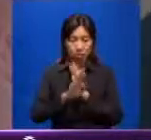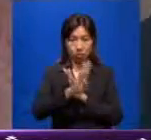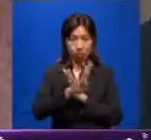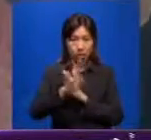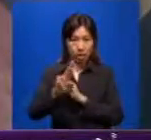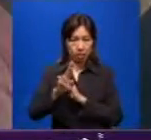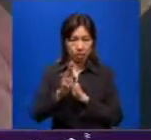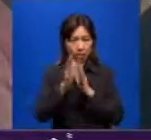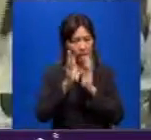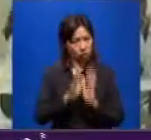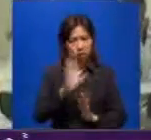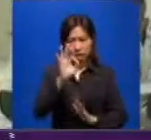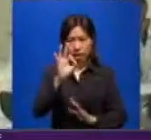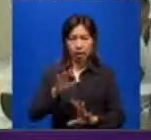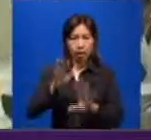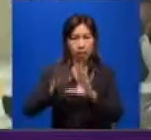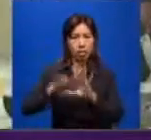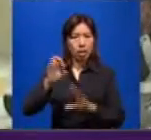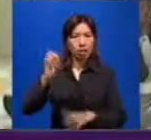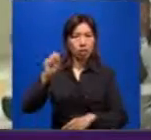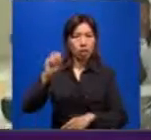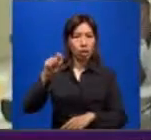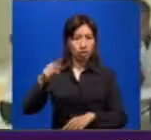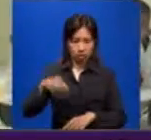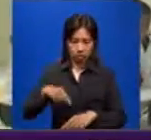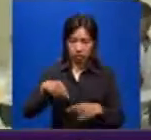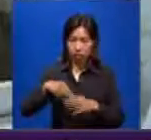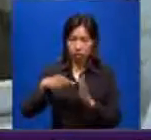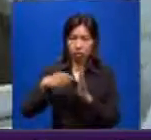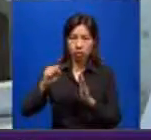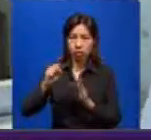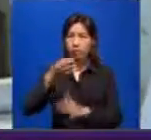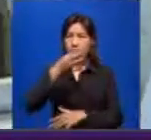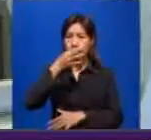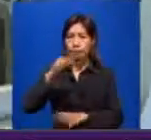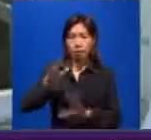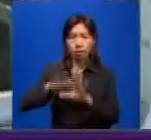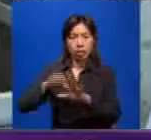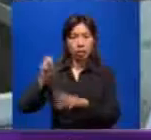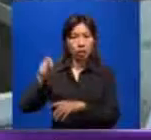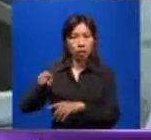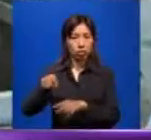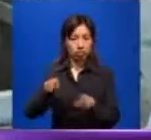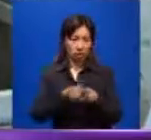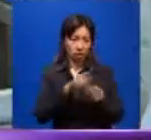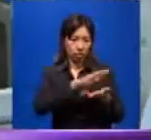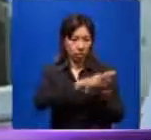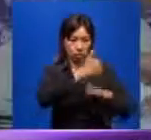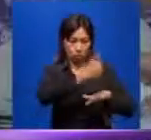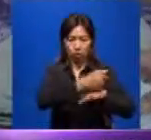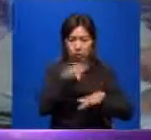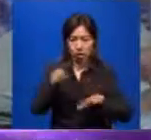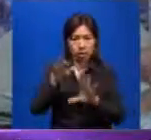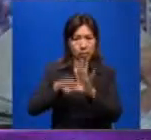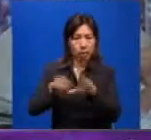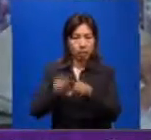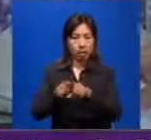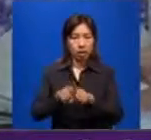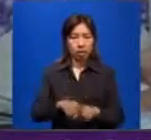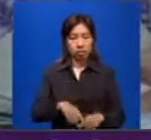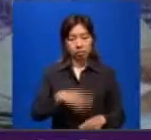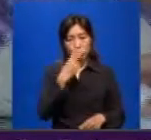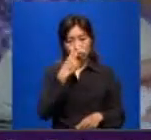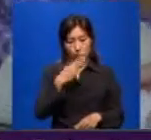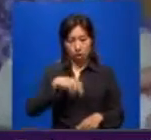สมัครสอบที่สนามสอบสพปสมุทรสาครซึ่งก็เป็นสนามสอบเดียวกับนายชุมพลนั้นสพฐก็จะ